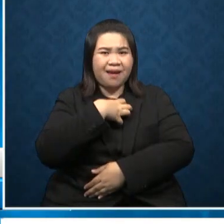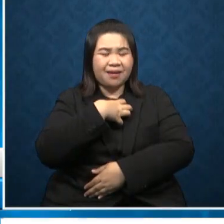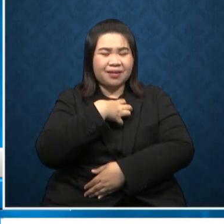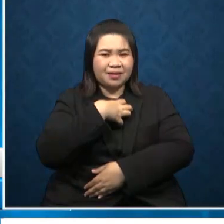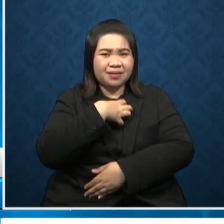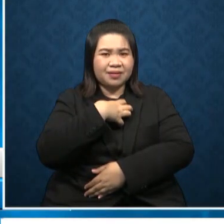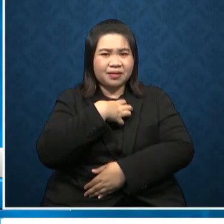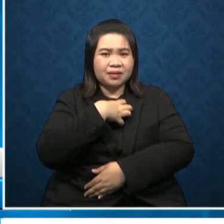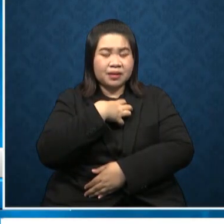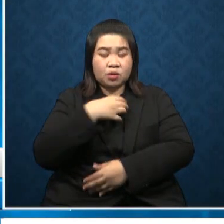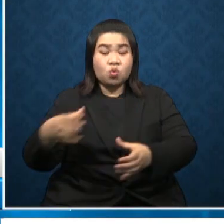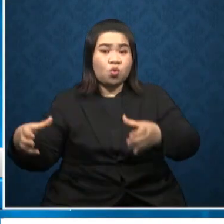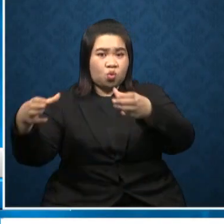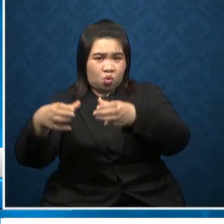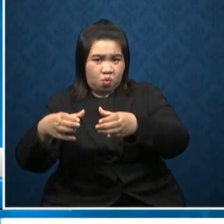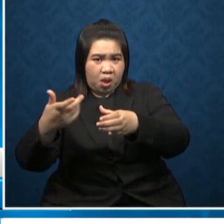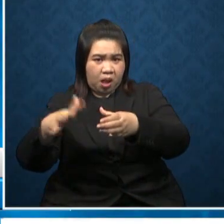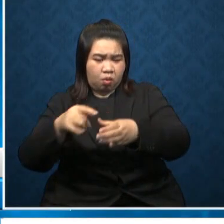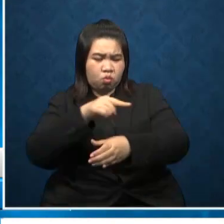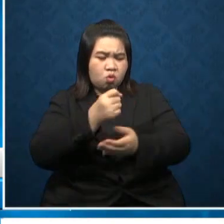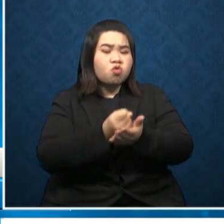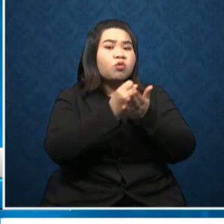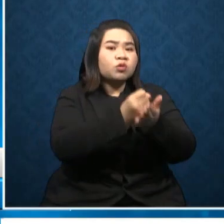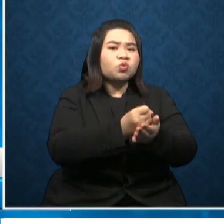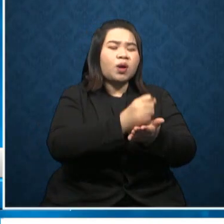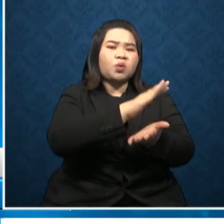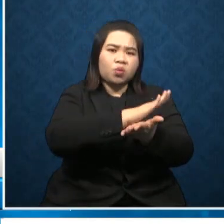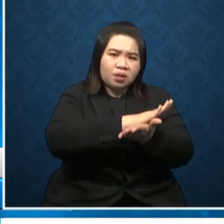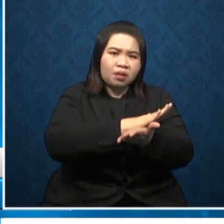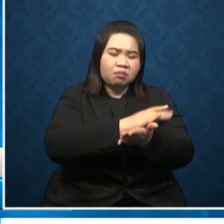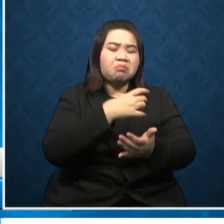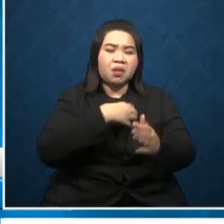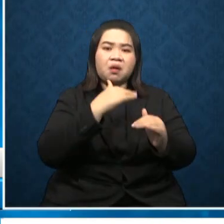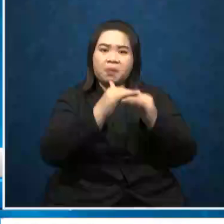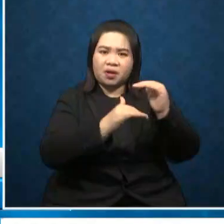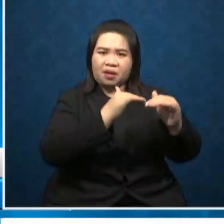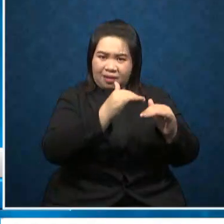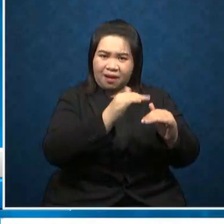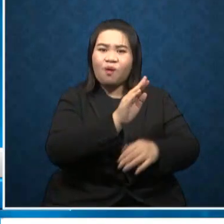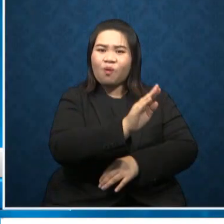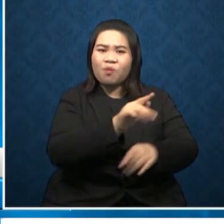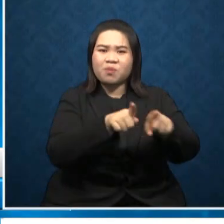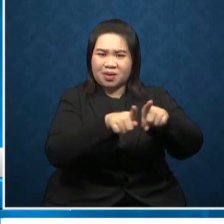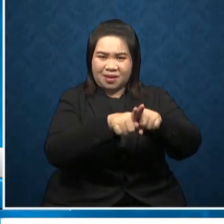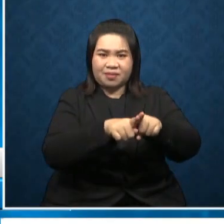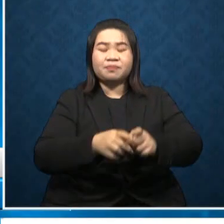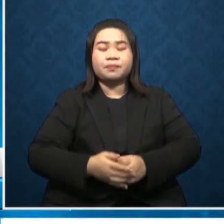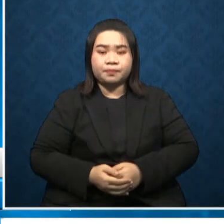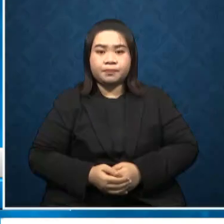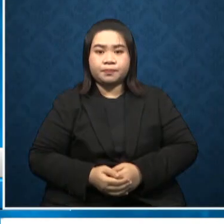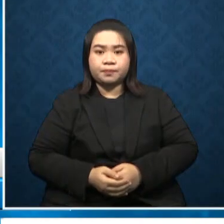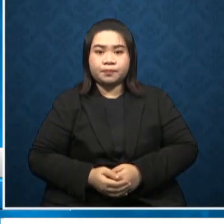ตัวกันแล้วก็สนับสนุนการขับเคลื่อนโรงเรียนในลักษณะแบบนี้นะครับ